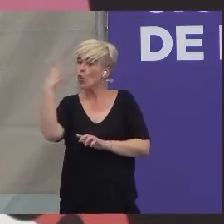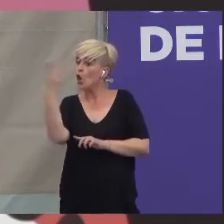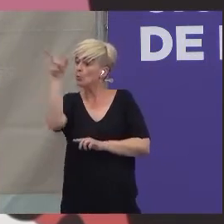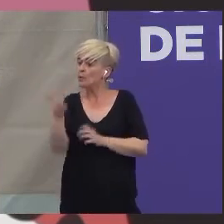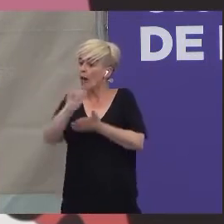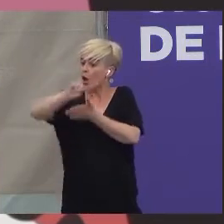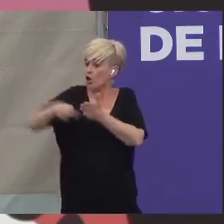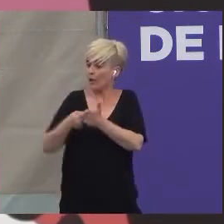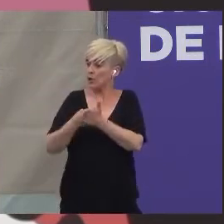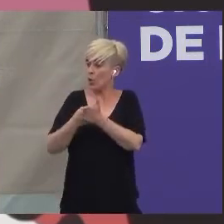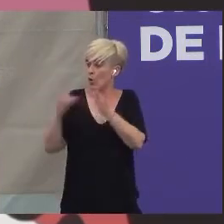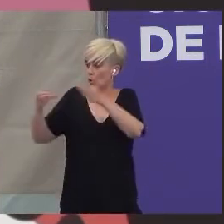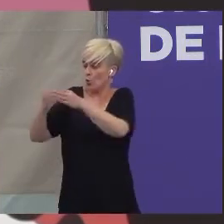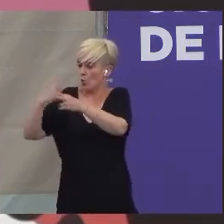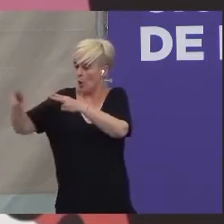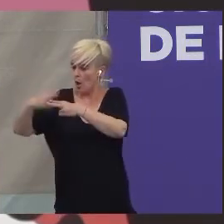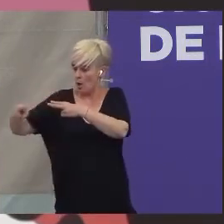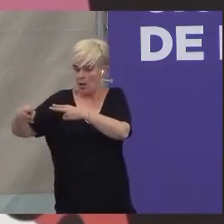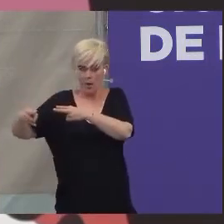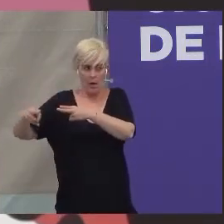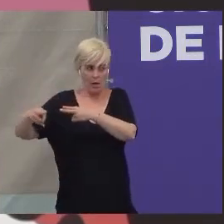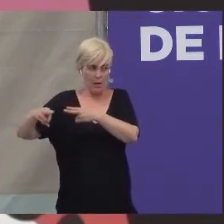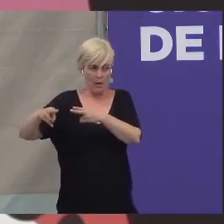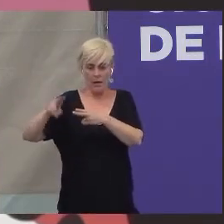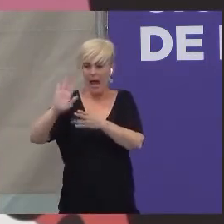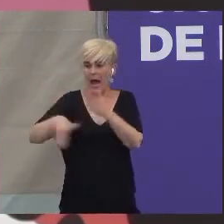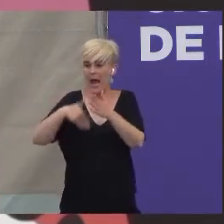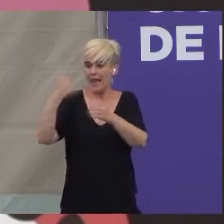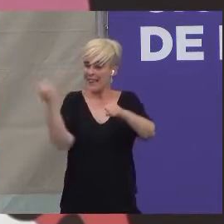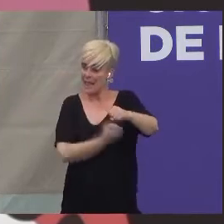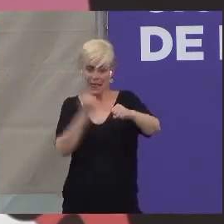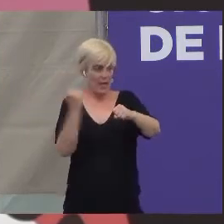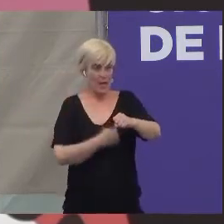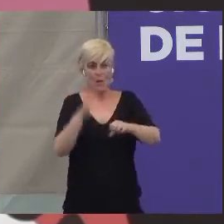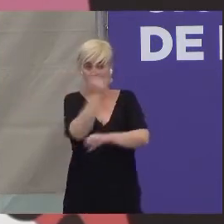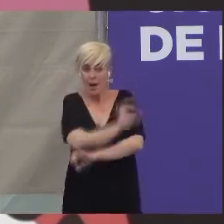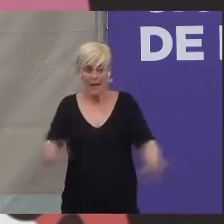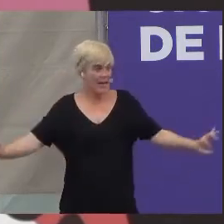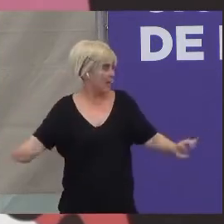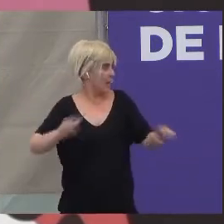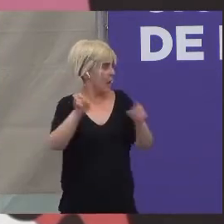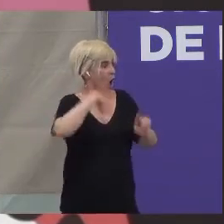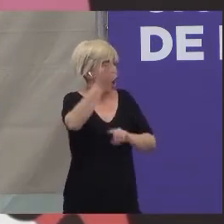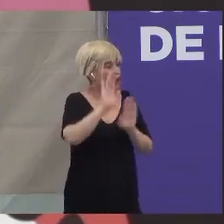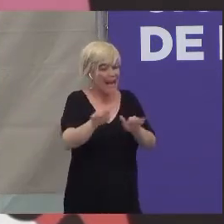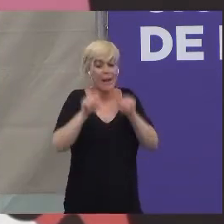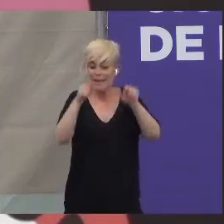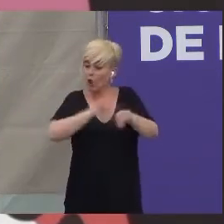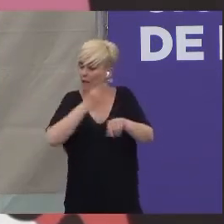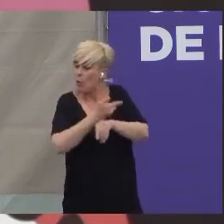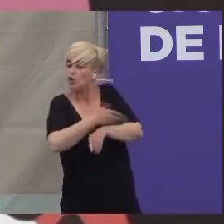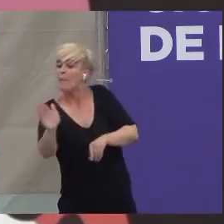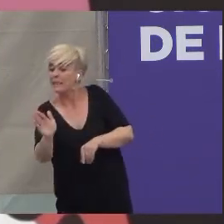pel partit. Fins a desembre del 2016 no hi havia ningú. Perdoneu, però l'altra candidatura s'ha passat prou de temps,